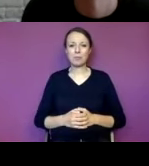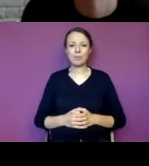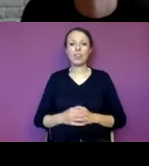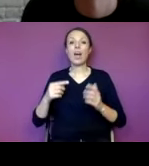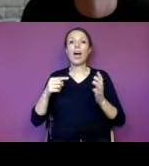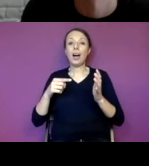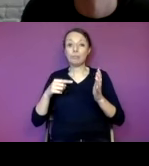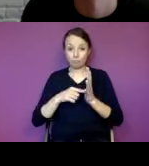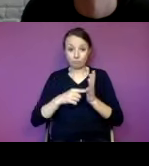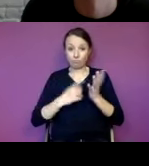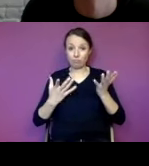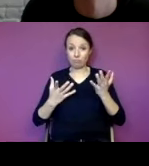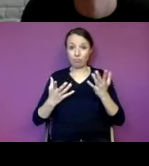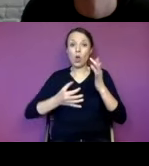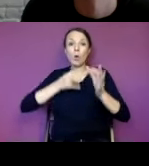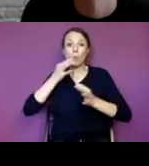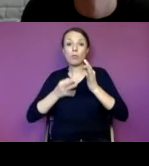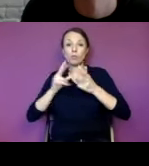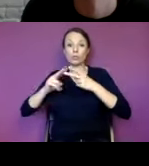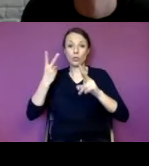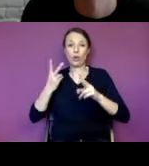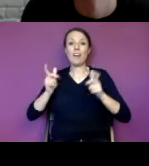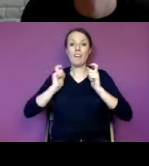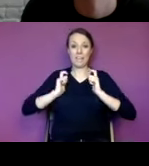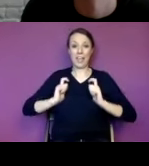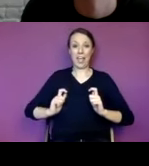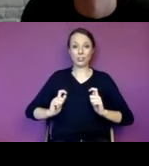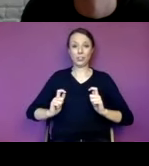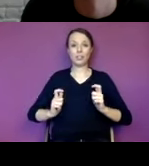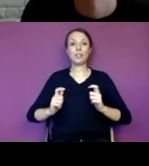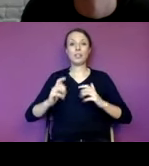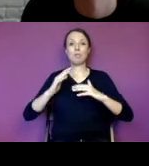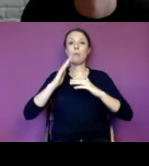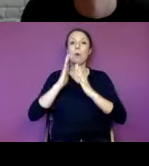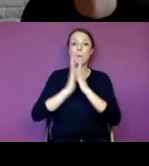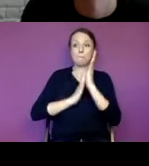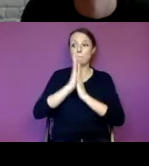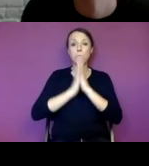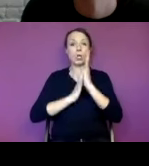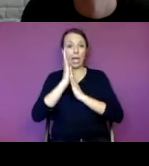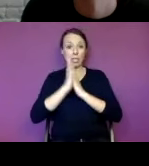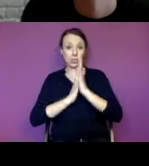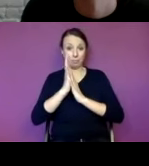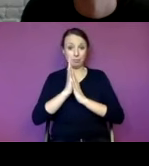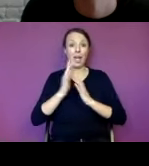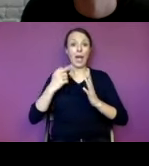historia ze wsi podlaskiej, w której rozmawiałam z kobietą napotkaną po